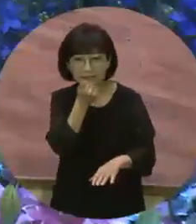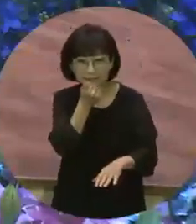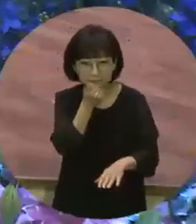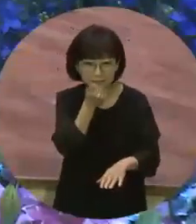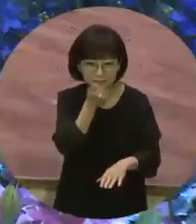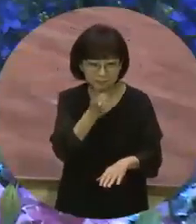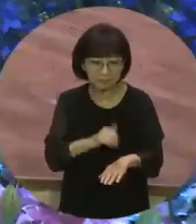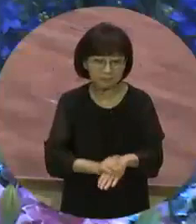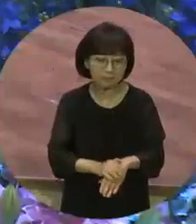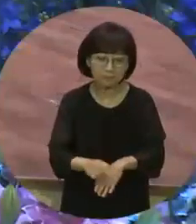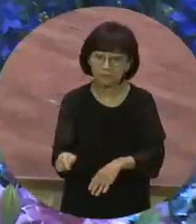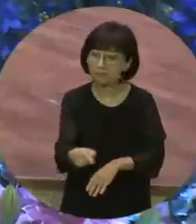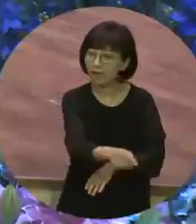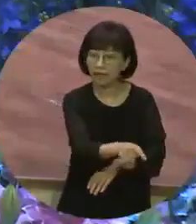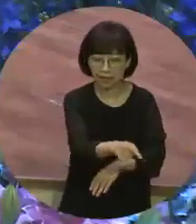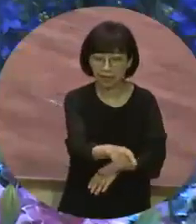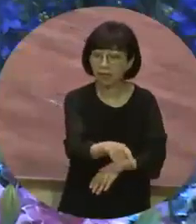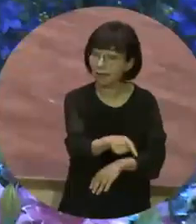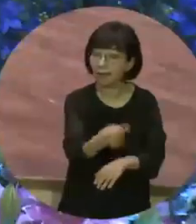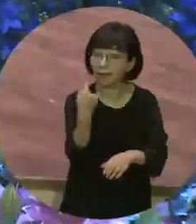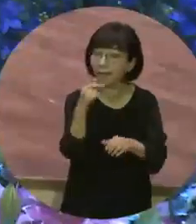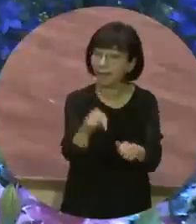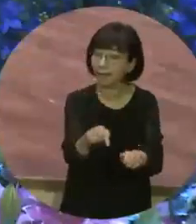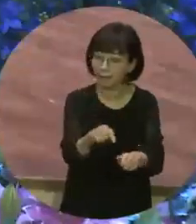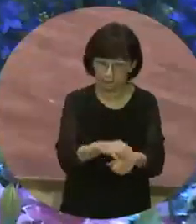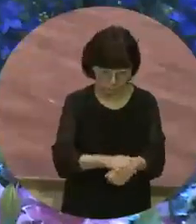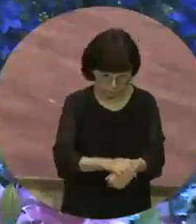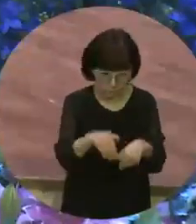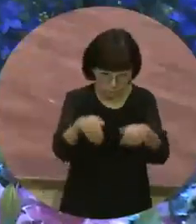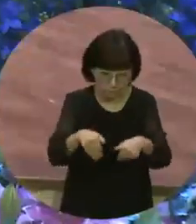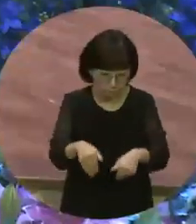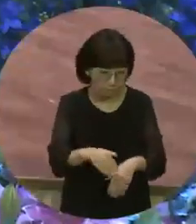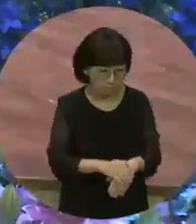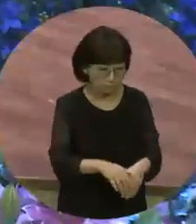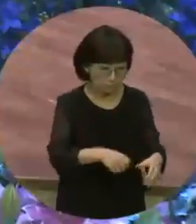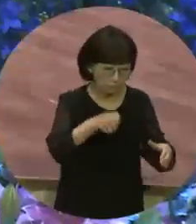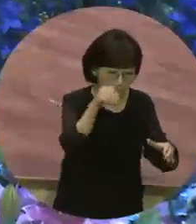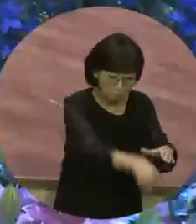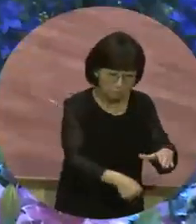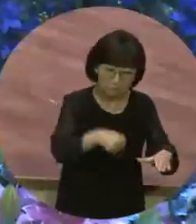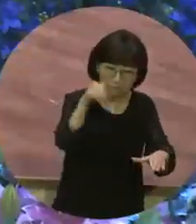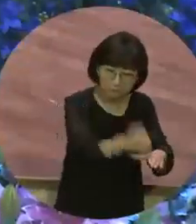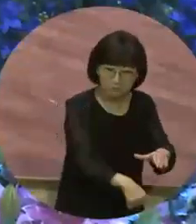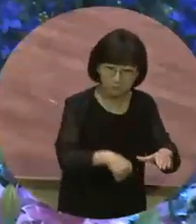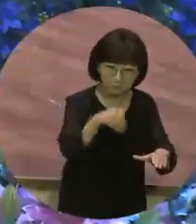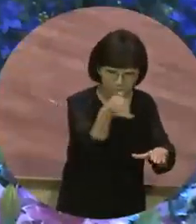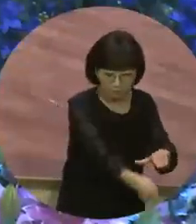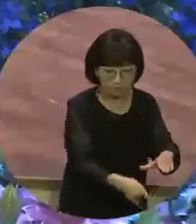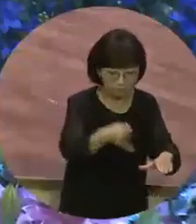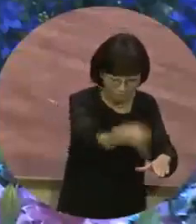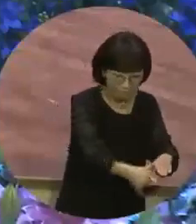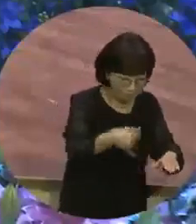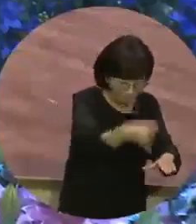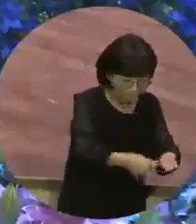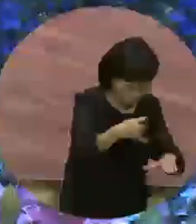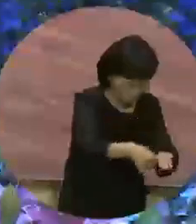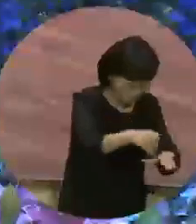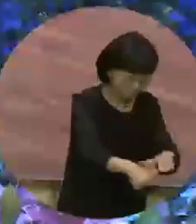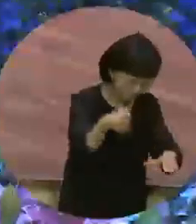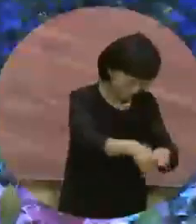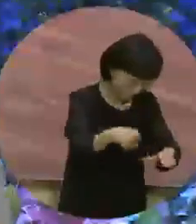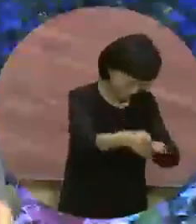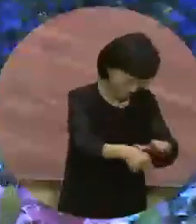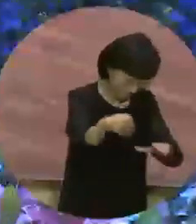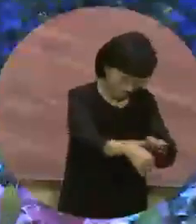이삭이 그냥, 야, 우물 파. 그냥 밑에 뭐, 이제 그, 뭐야, 식솔들이 막 파잖아요,